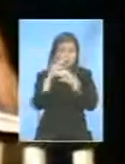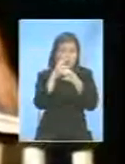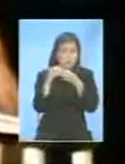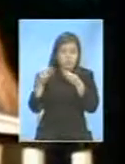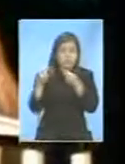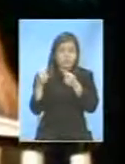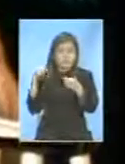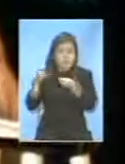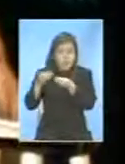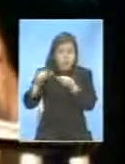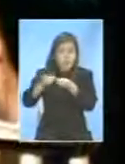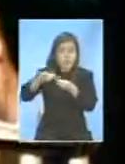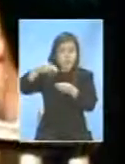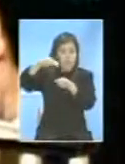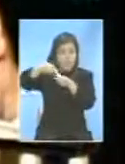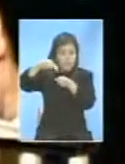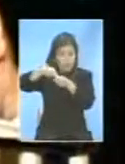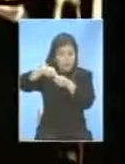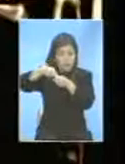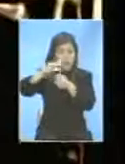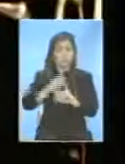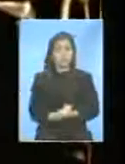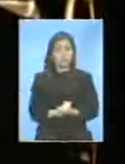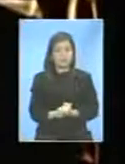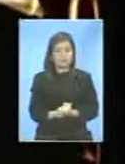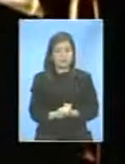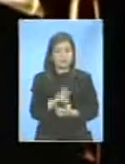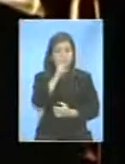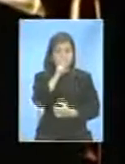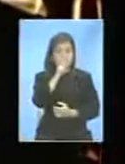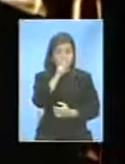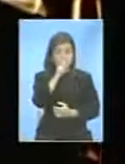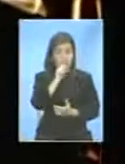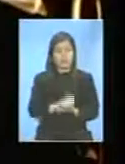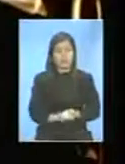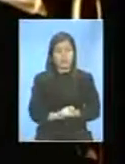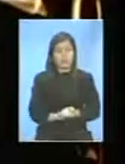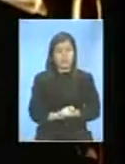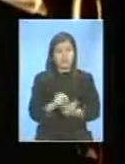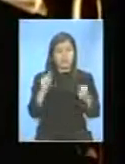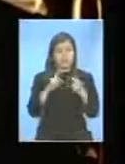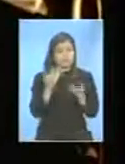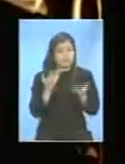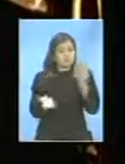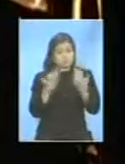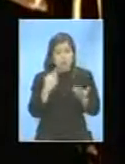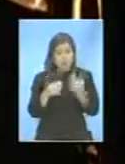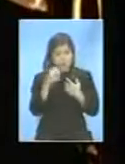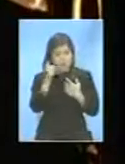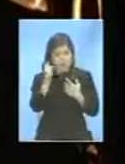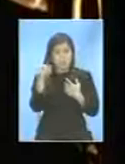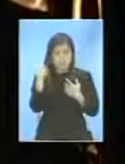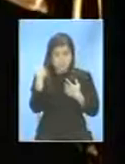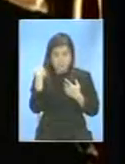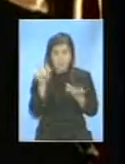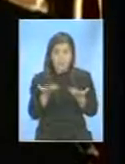เมืองพานสสเชียงรายสุนีเหลืองวิจิตรสสพิจิตรเพื่อไทยนะครับจิรายุทธห่วงทรัพย์นะฮะขจิตชัยนิยมโอ้โห